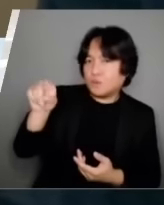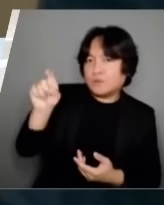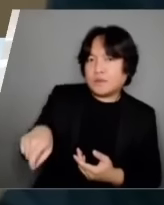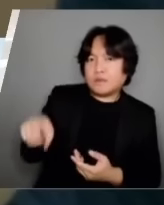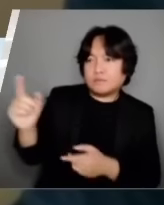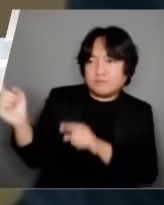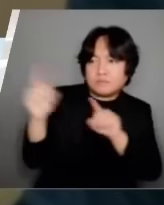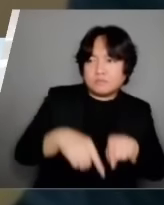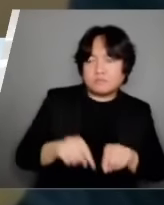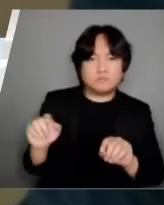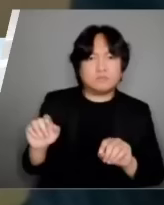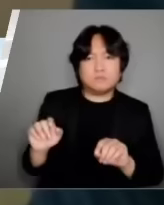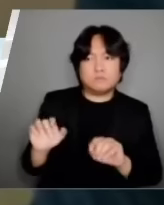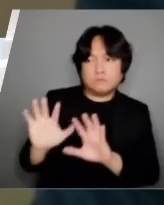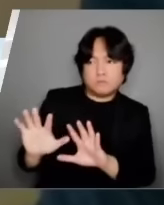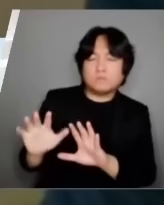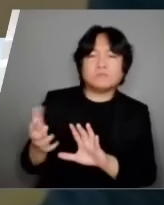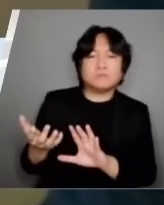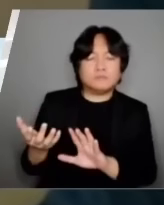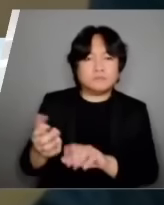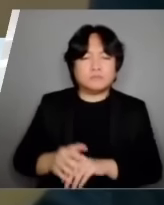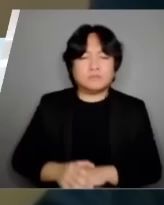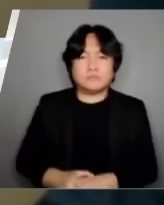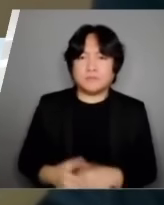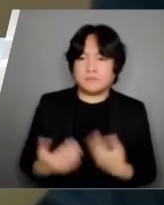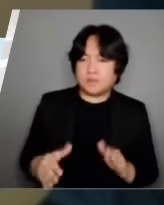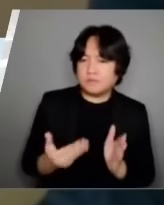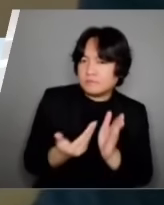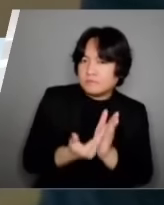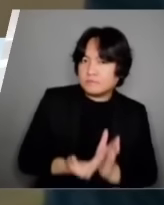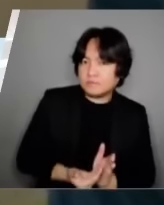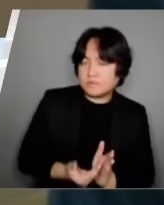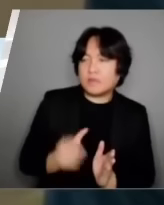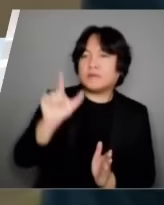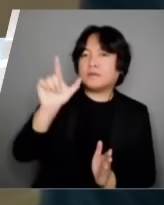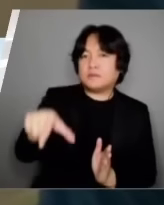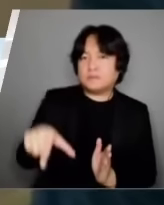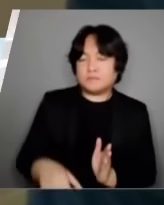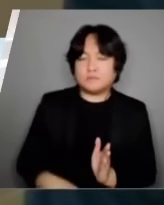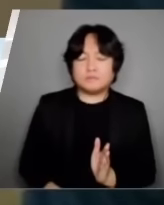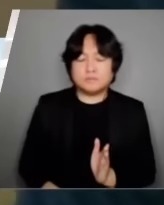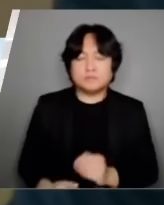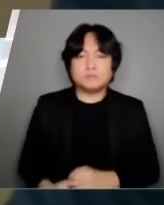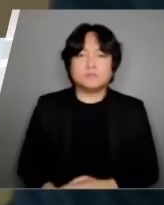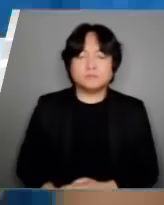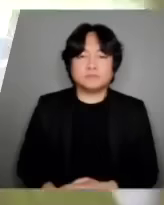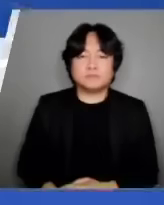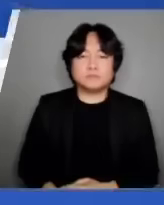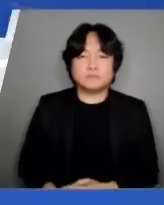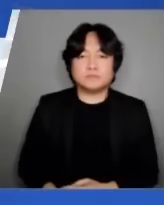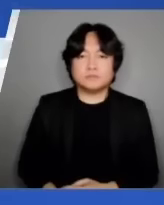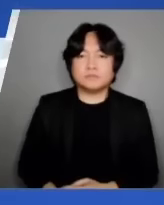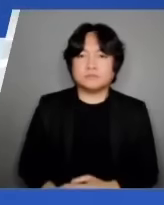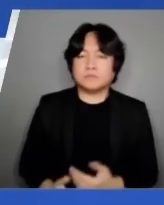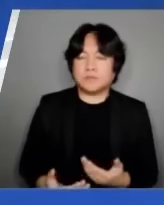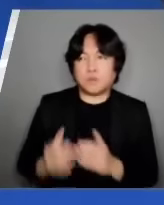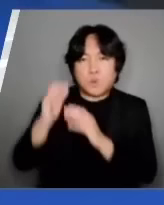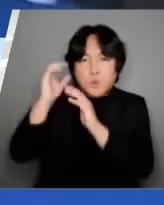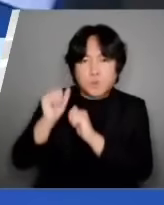kami and if we will be able to present evidences later on, no, baka mag-grant. Ayon